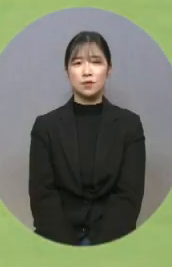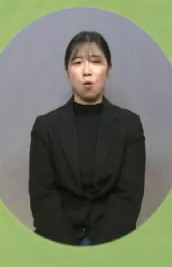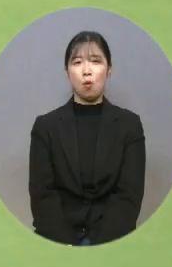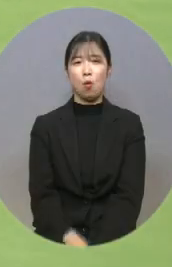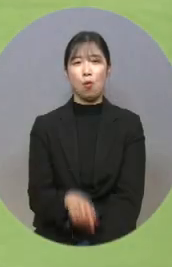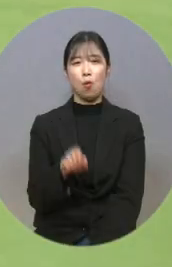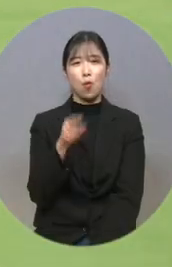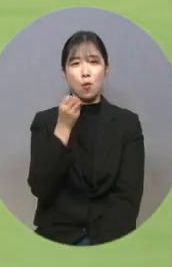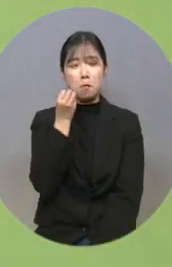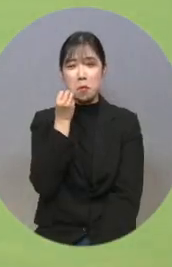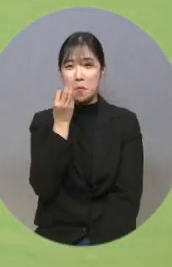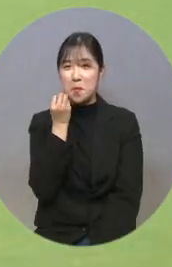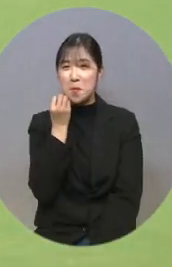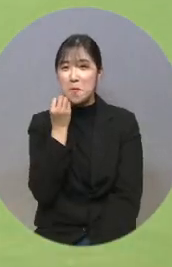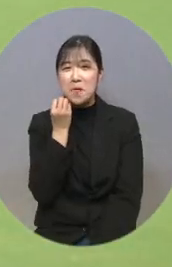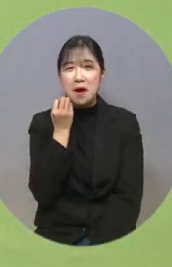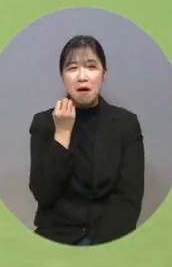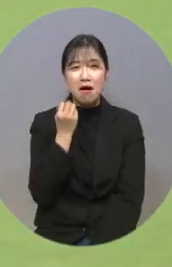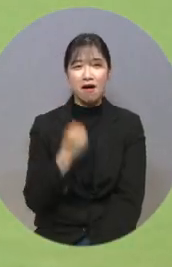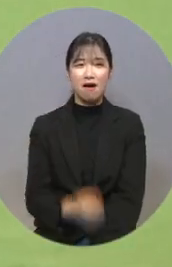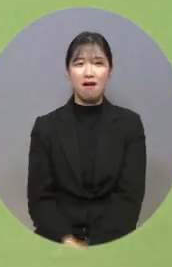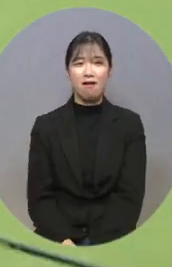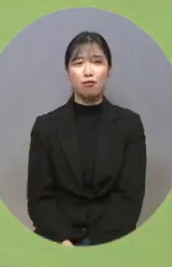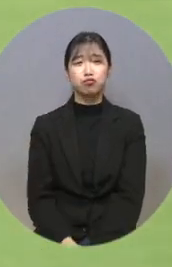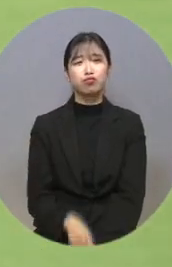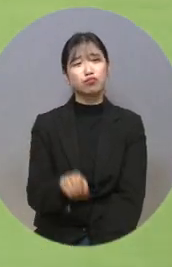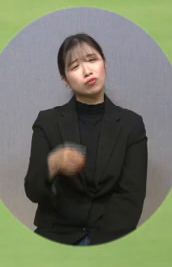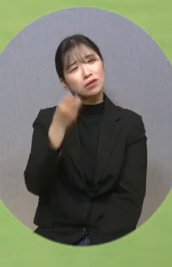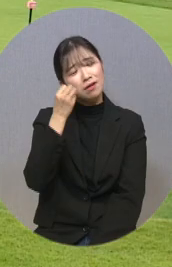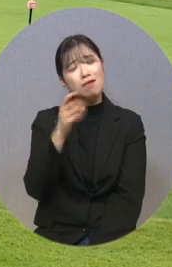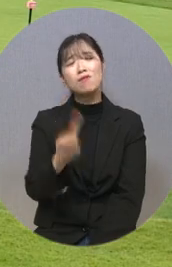아니 뭐? 아! 뭐 그냥? 아 방금 들은 거 같다요.